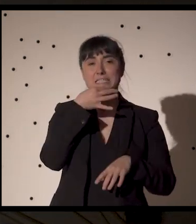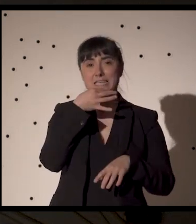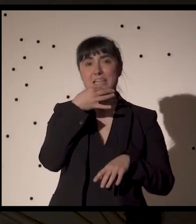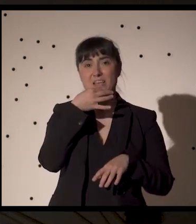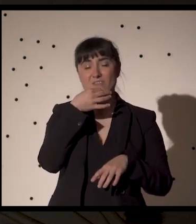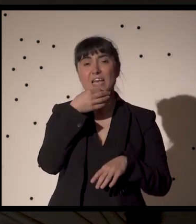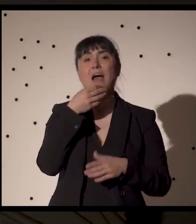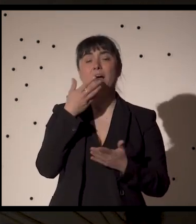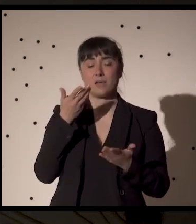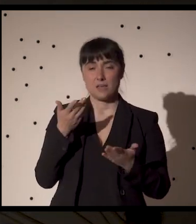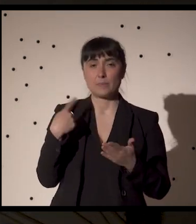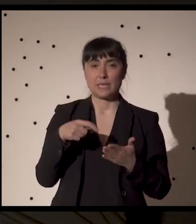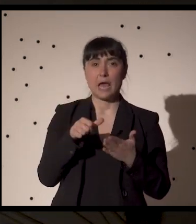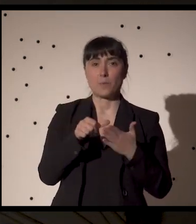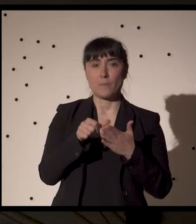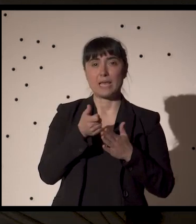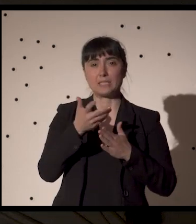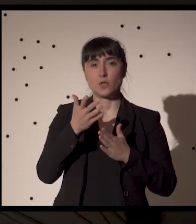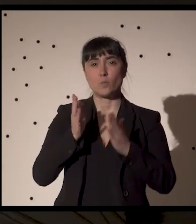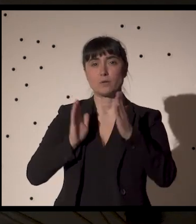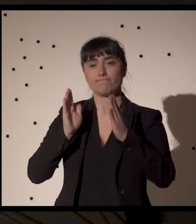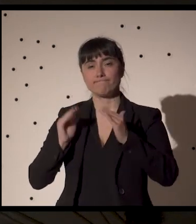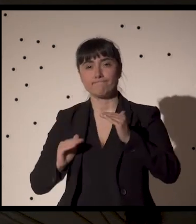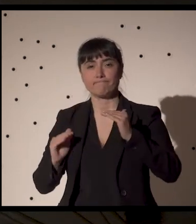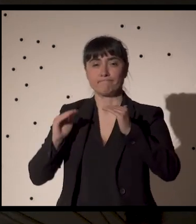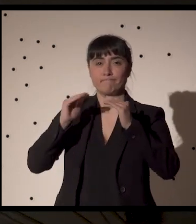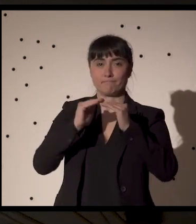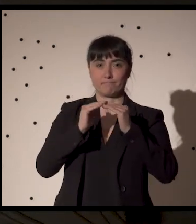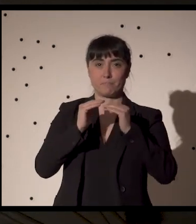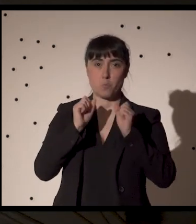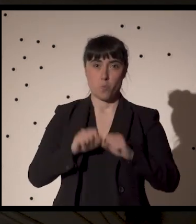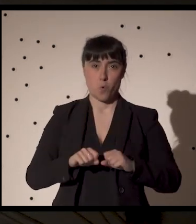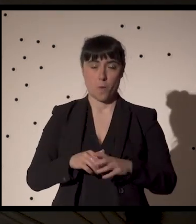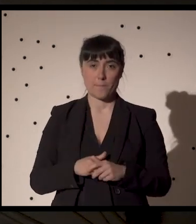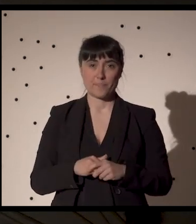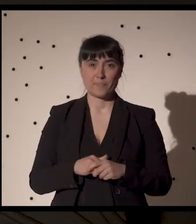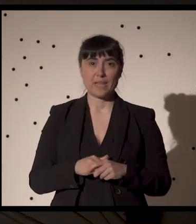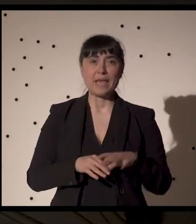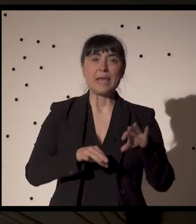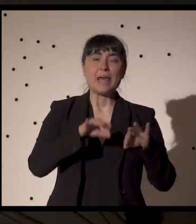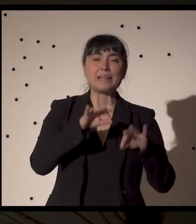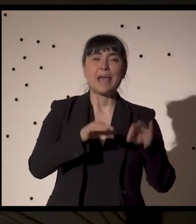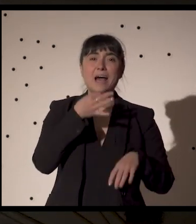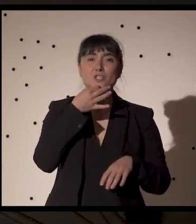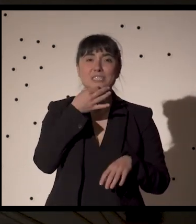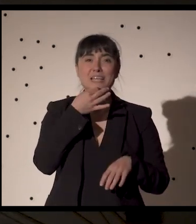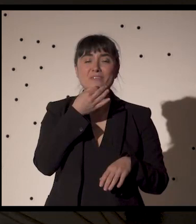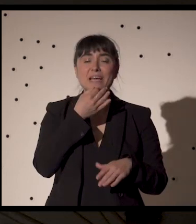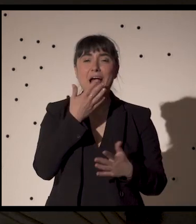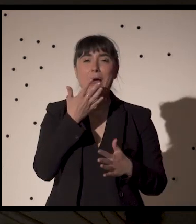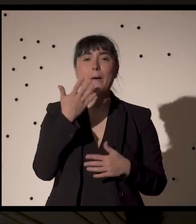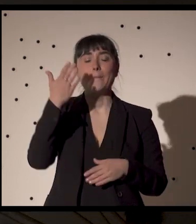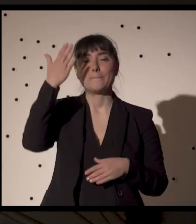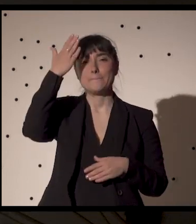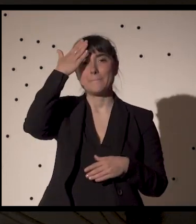ai numeri precobit il teatro per definizione è prezioso custode della memoria ma lo stesso tempo si deve